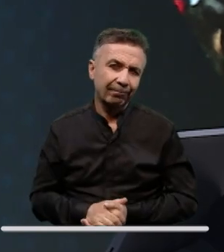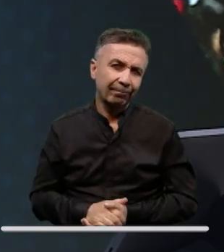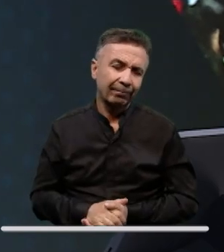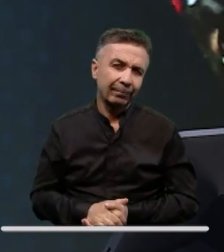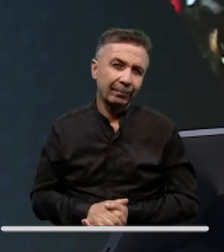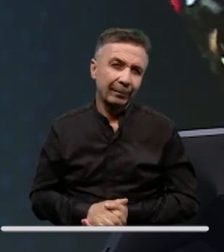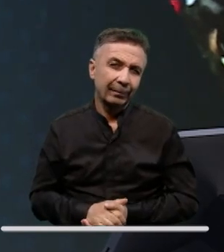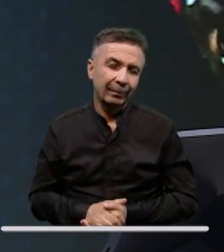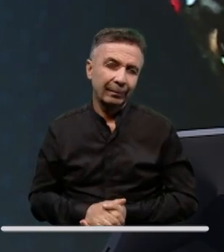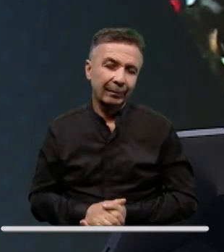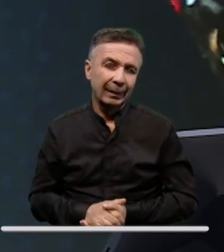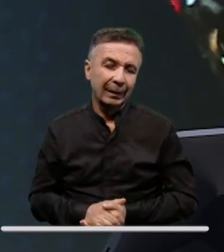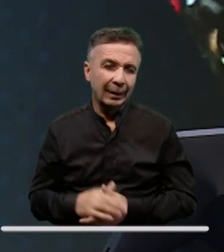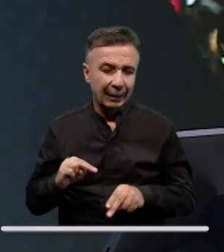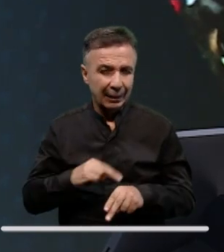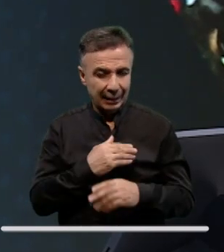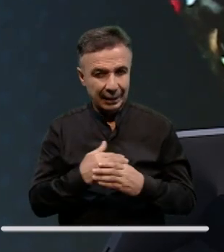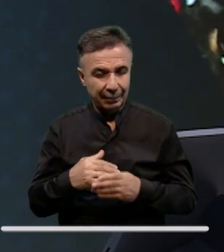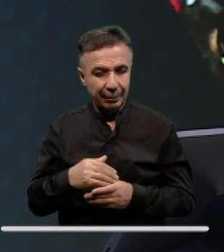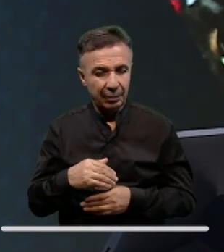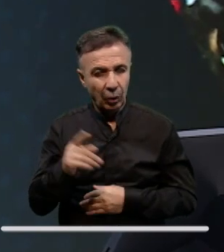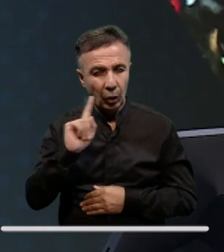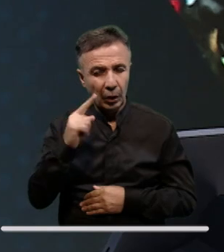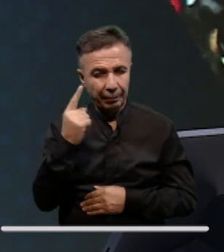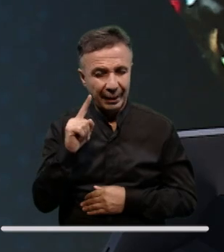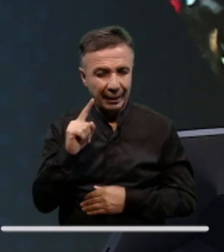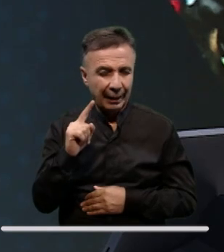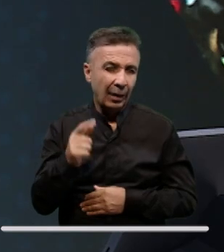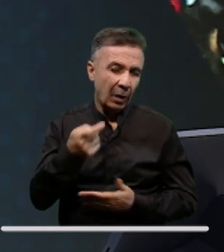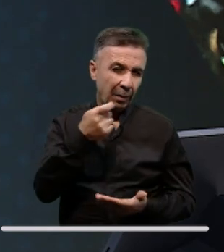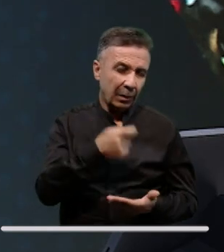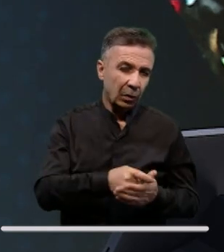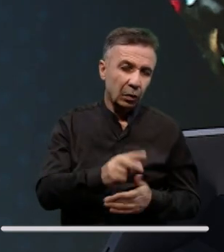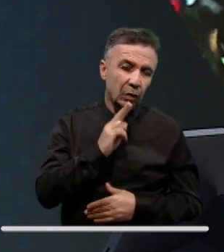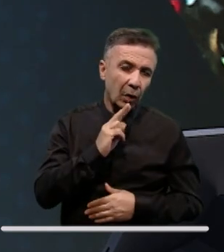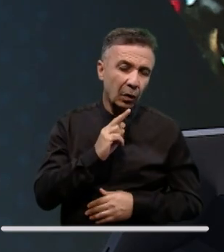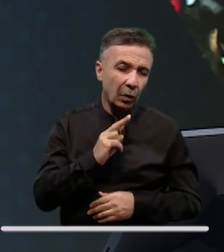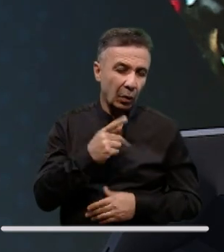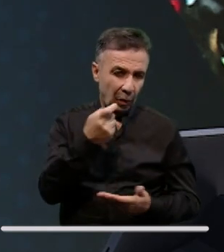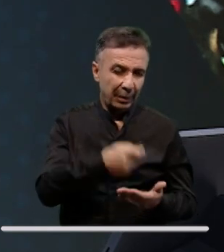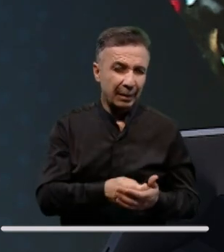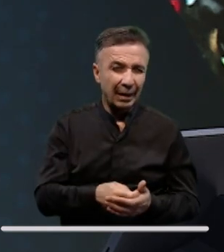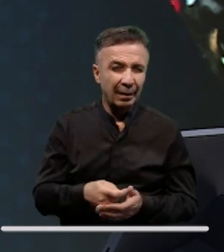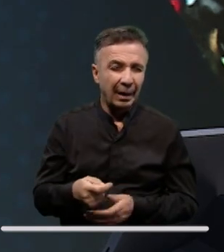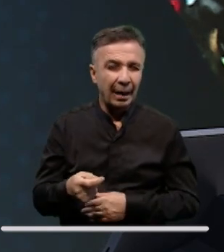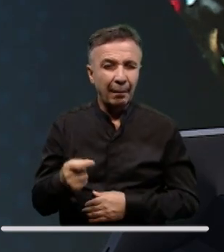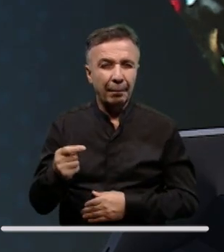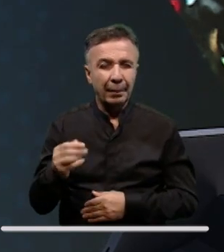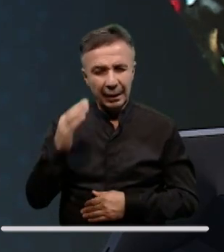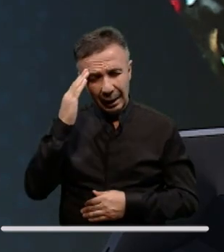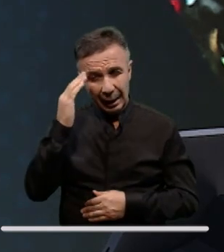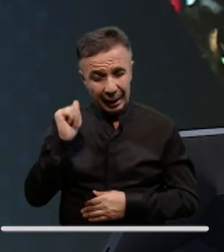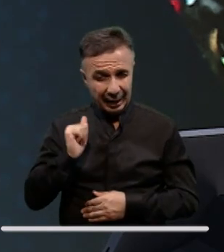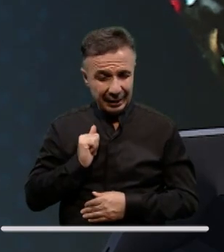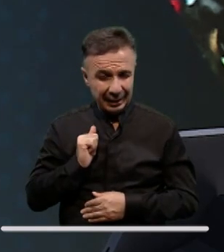Hani bu ekstre de diyelim ki bizim 10.000 ödememiz gerekiyor son ödeme tarihinde ama bir de asgari ödeme tutarı yazıyor ya